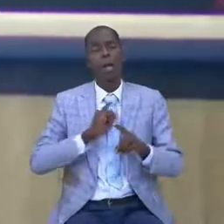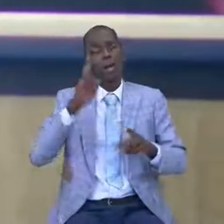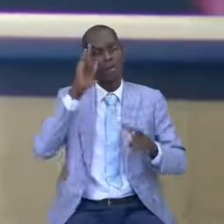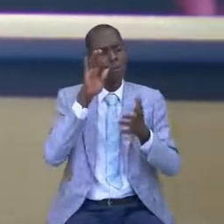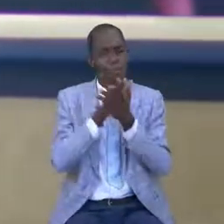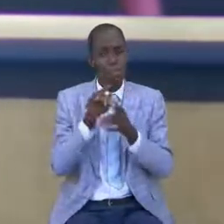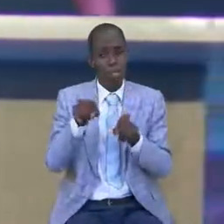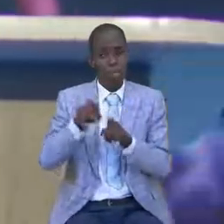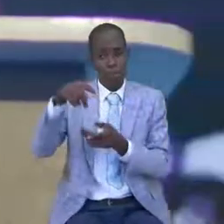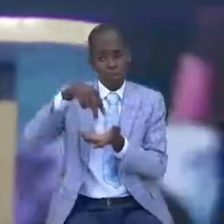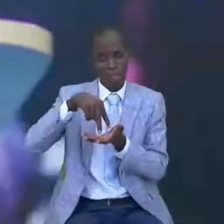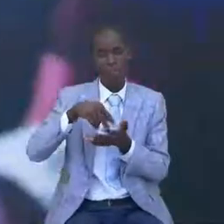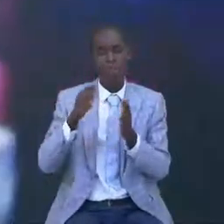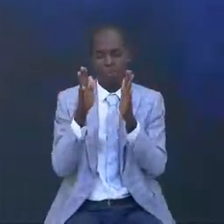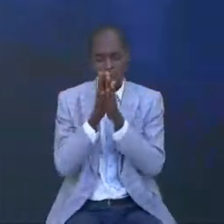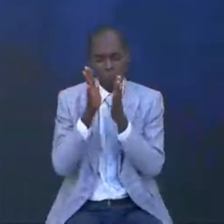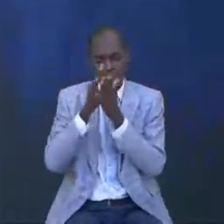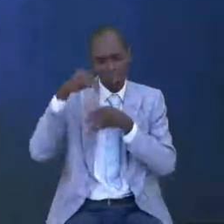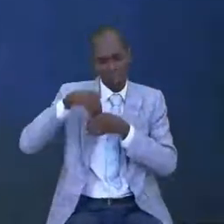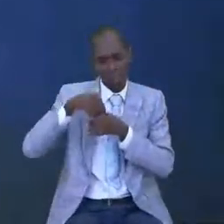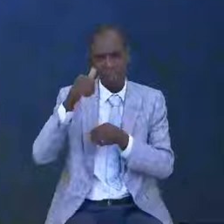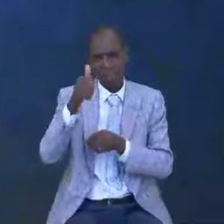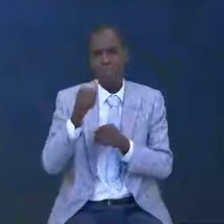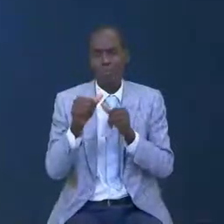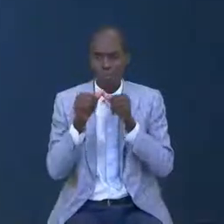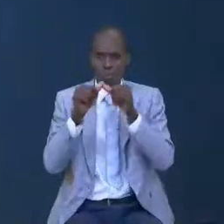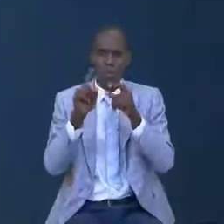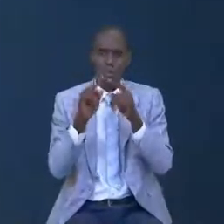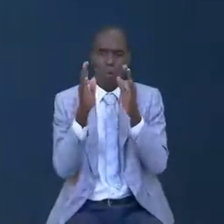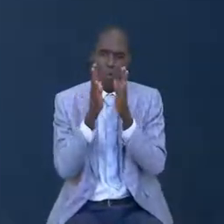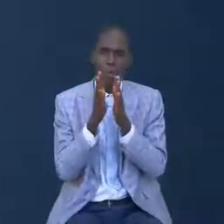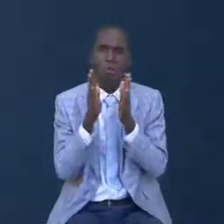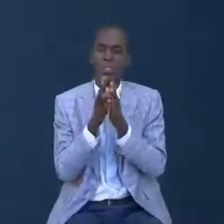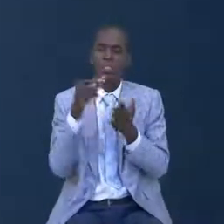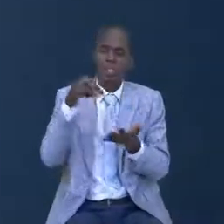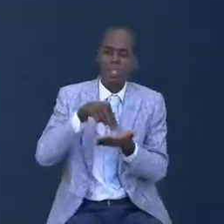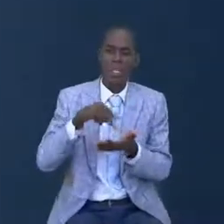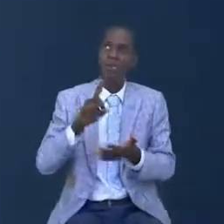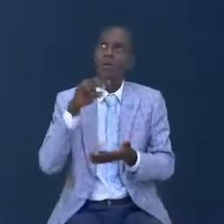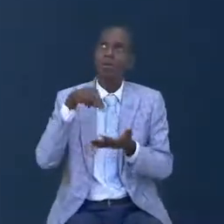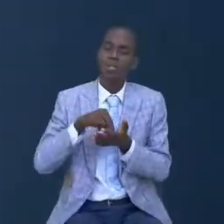tu seras sauvé. Lève la main là et tiens-toi debout là-bas.